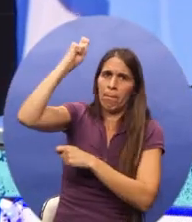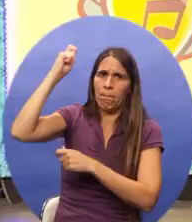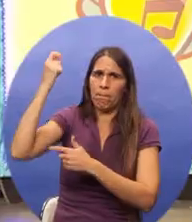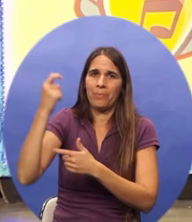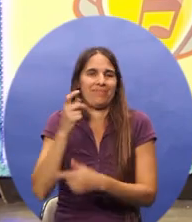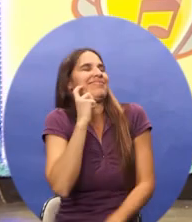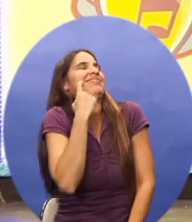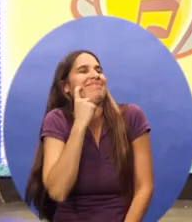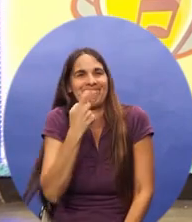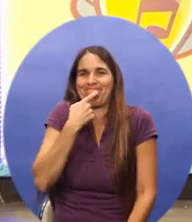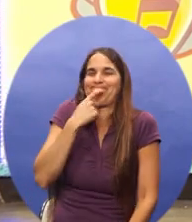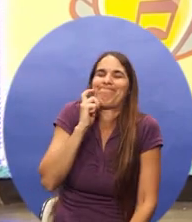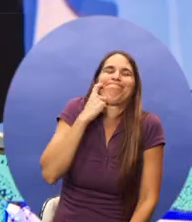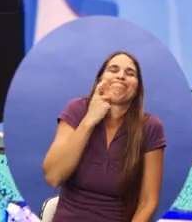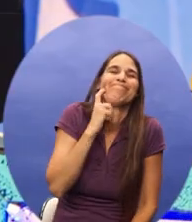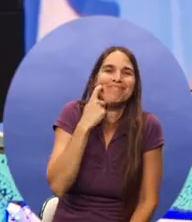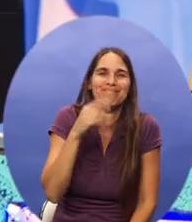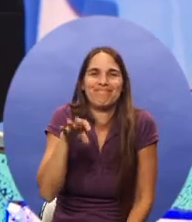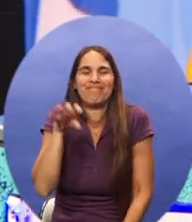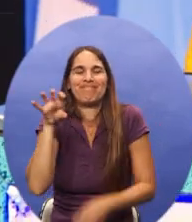ייתן לי בראש!